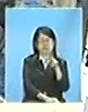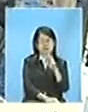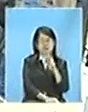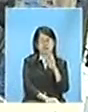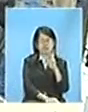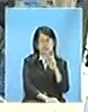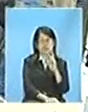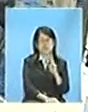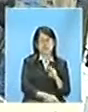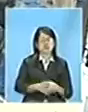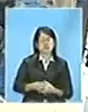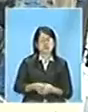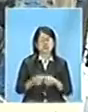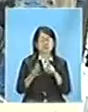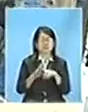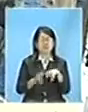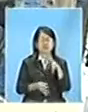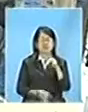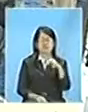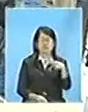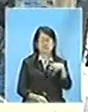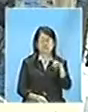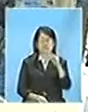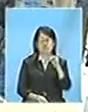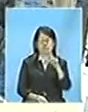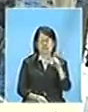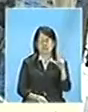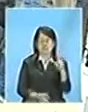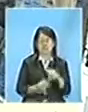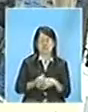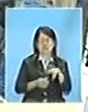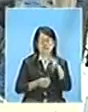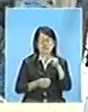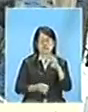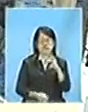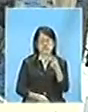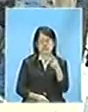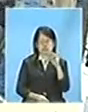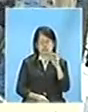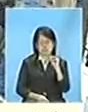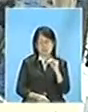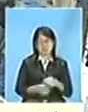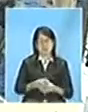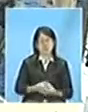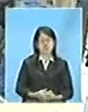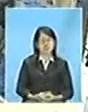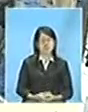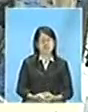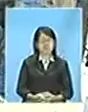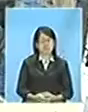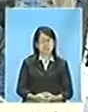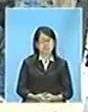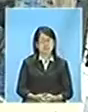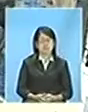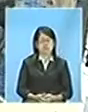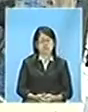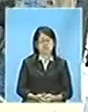ท์นางนฤมลสิริวัฒน์นายนิคมไวรัชพาณิชย์